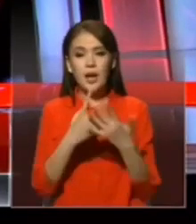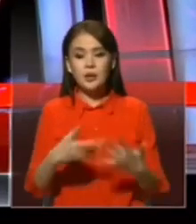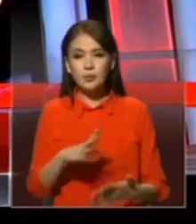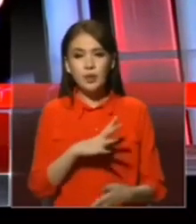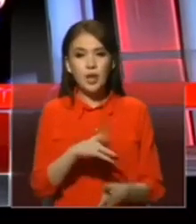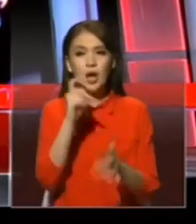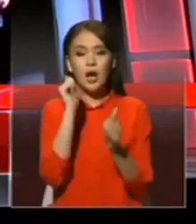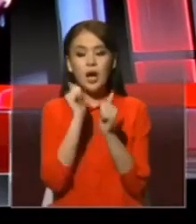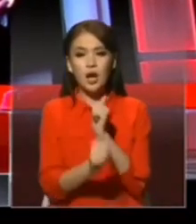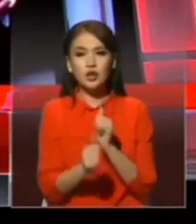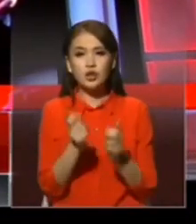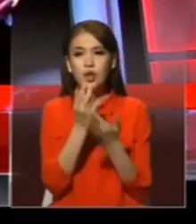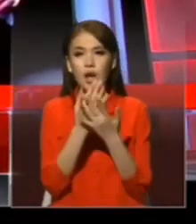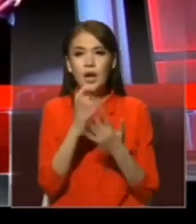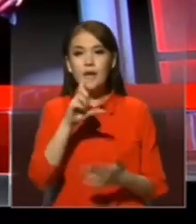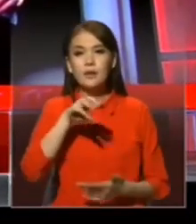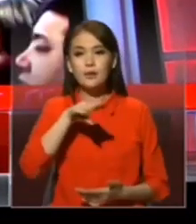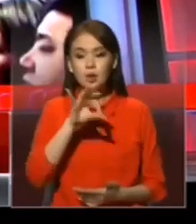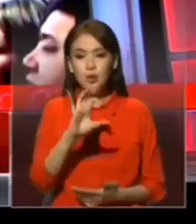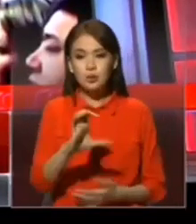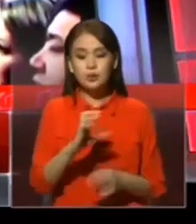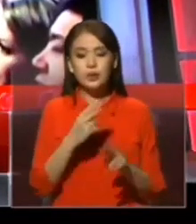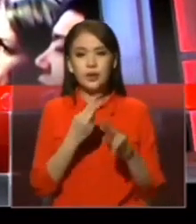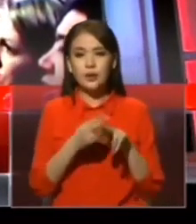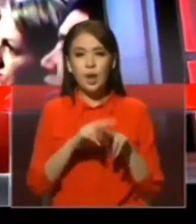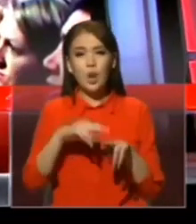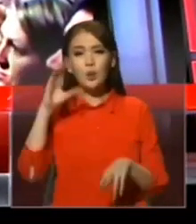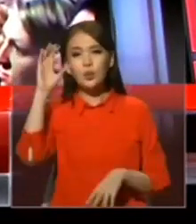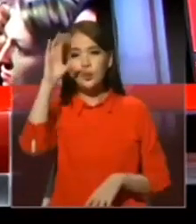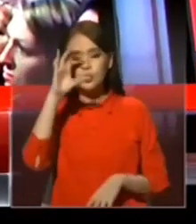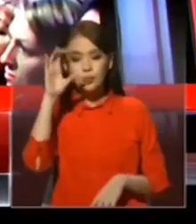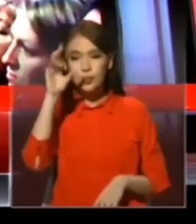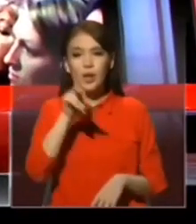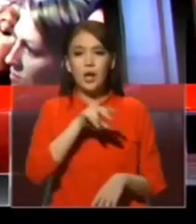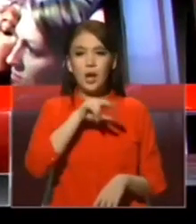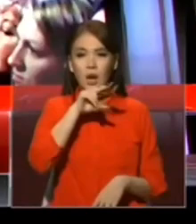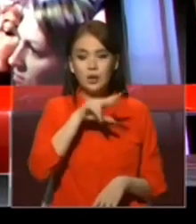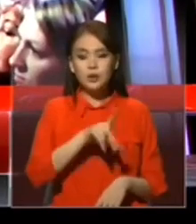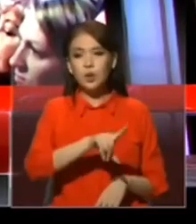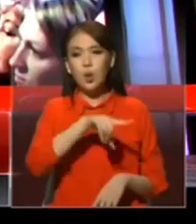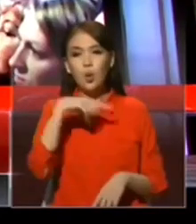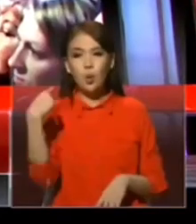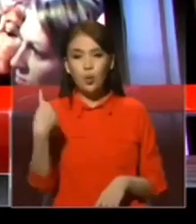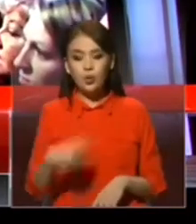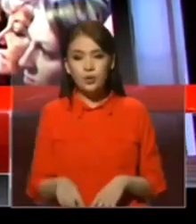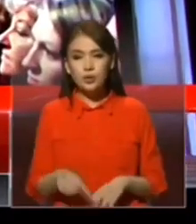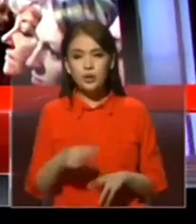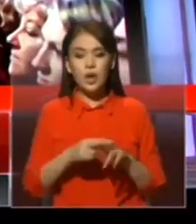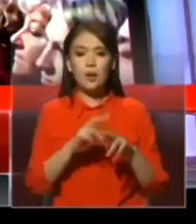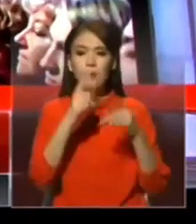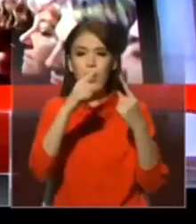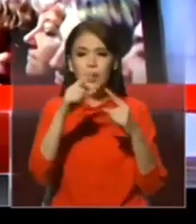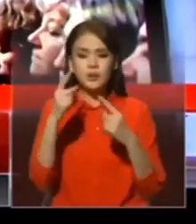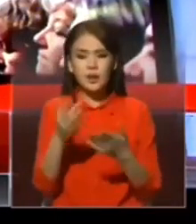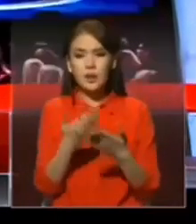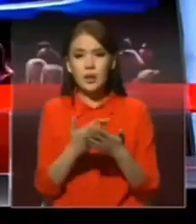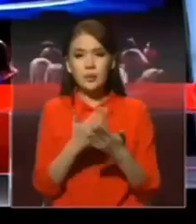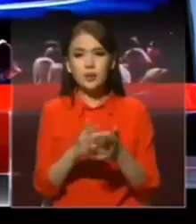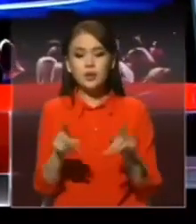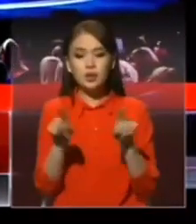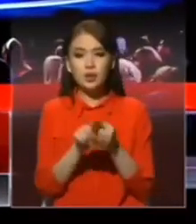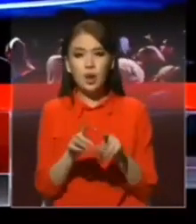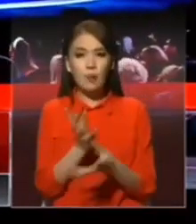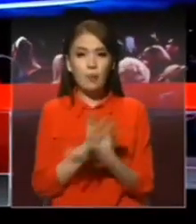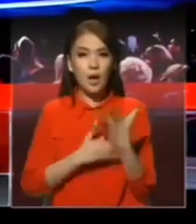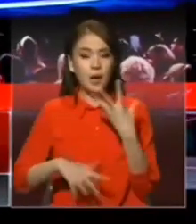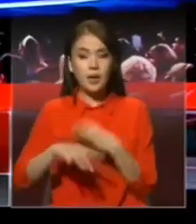әр бір түрлі этнос, ол өзбек болсын, кәріс болсын, орыс болсын, басқа бір шешен болсын, олардың